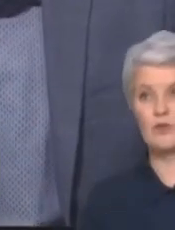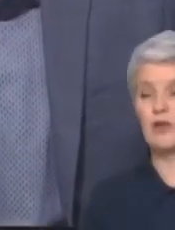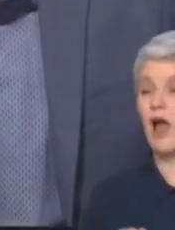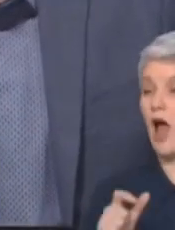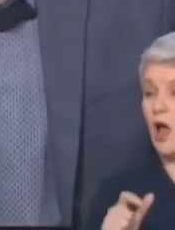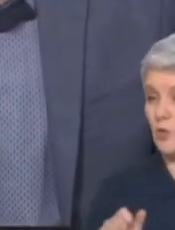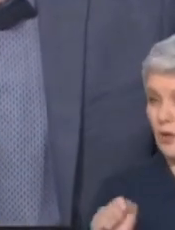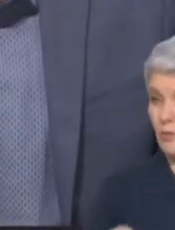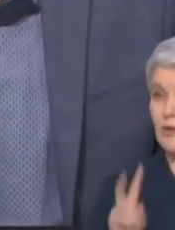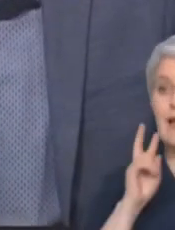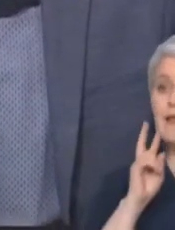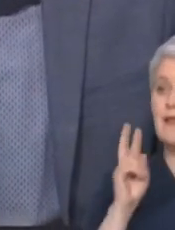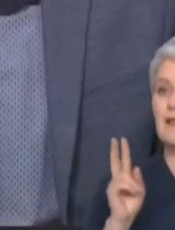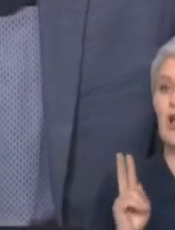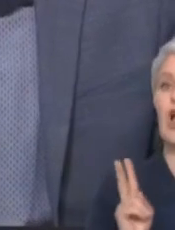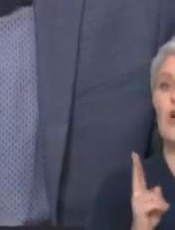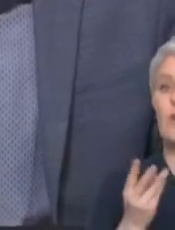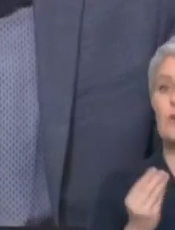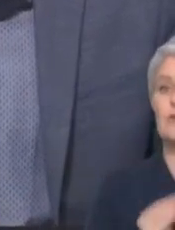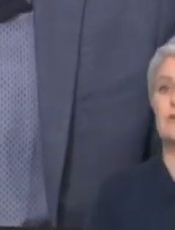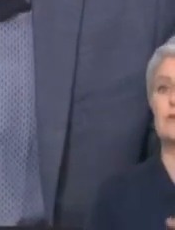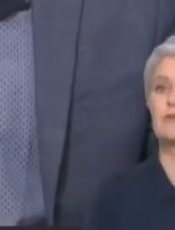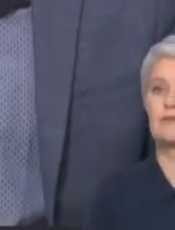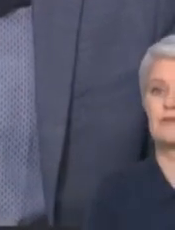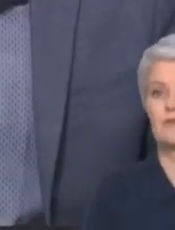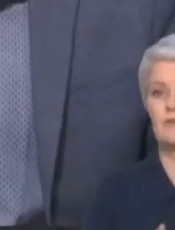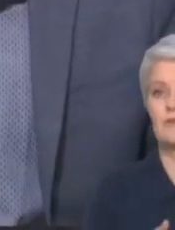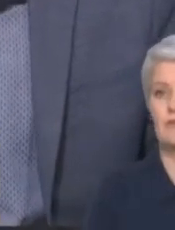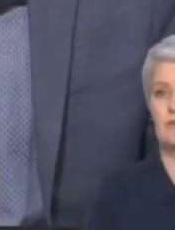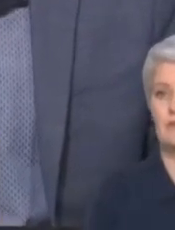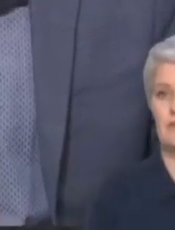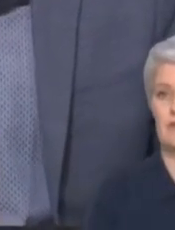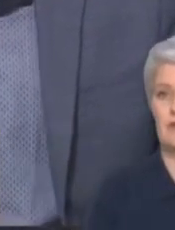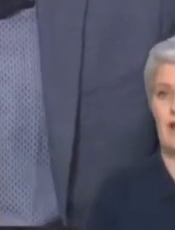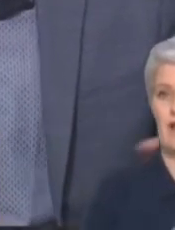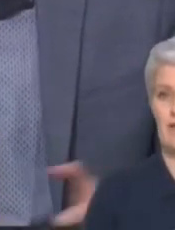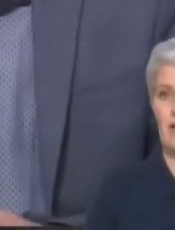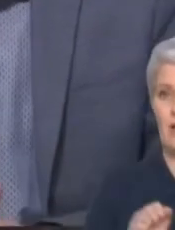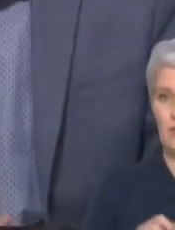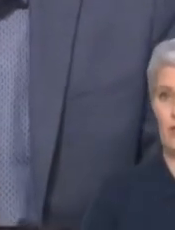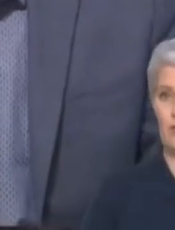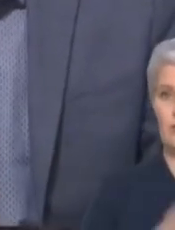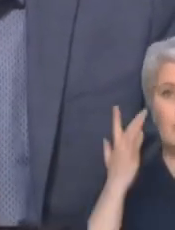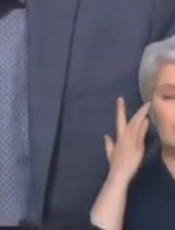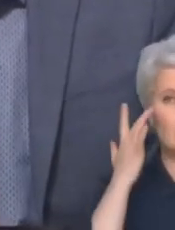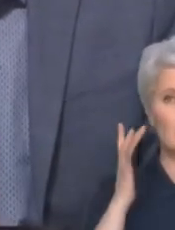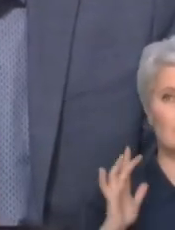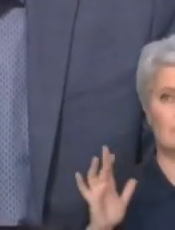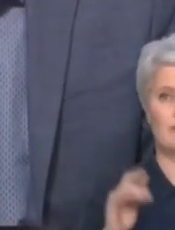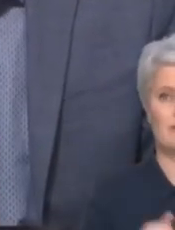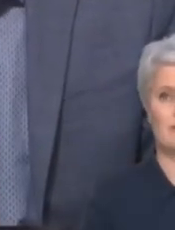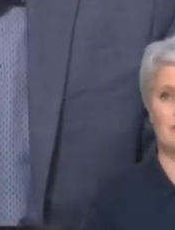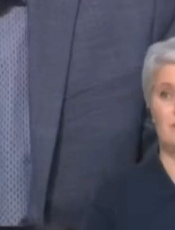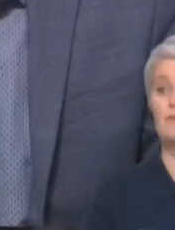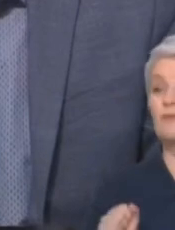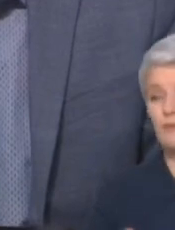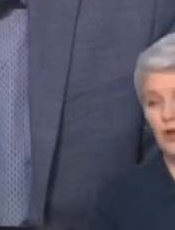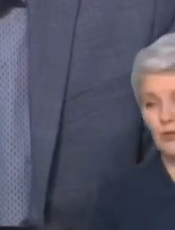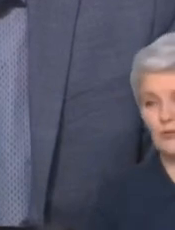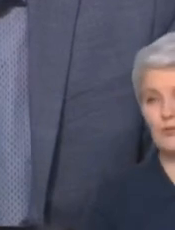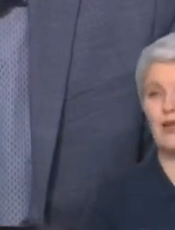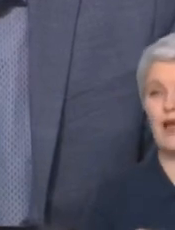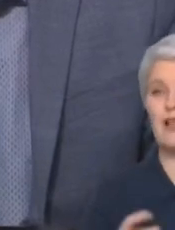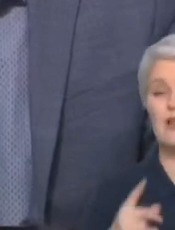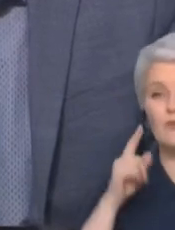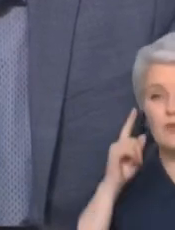до речі, може не знати, що хтось сплачує за неї ці добровільні внески? Це може бути такий сюрприз? Може бути, але